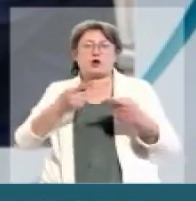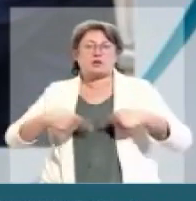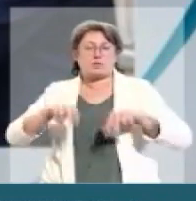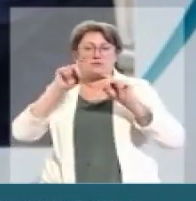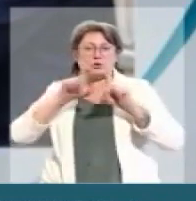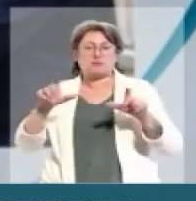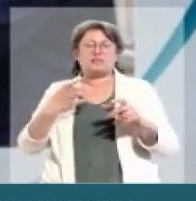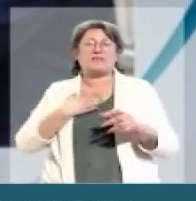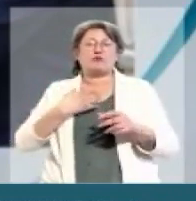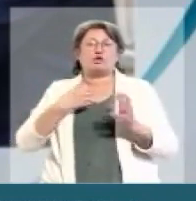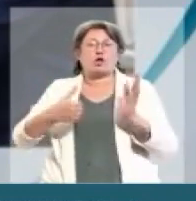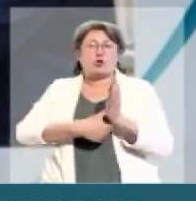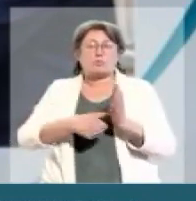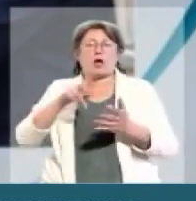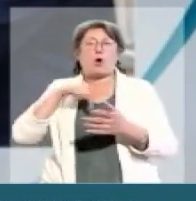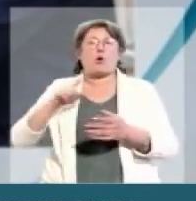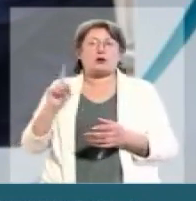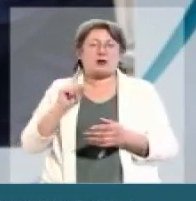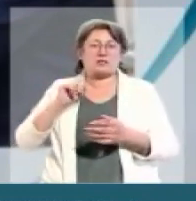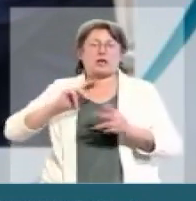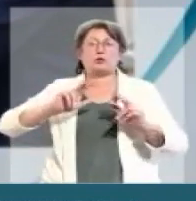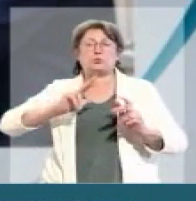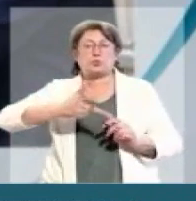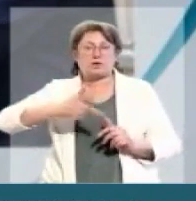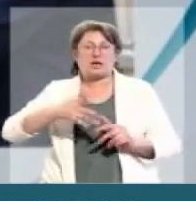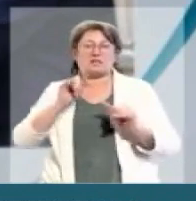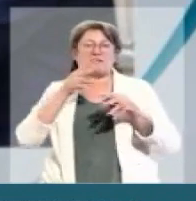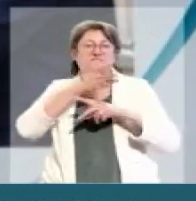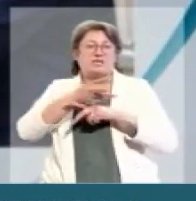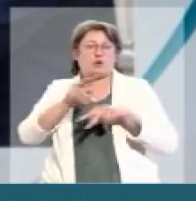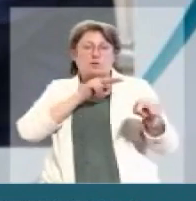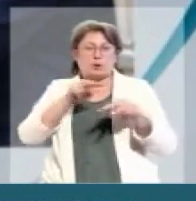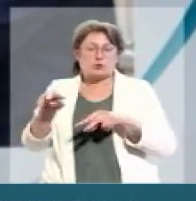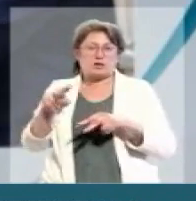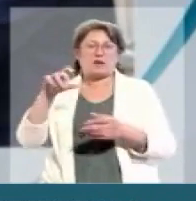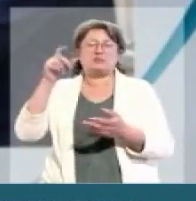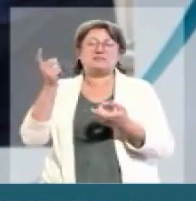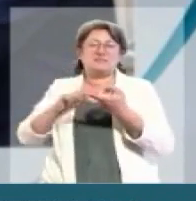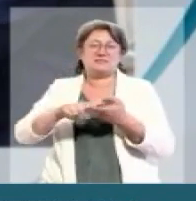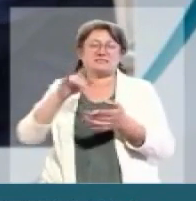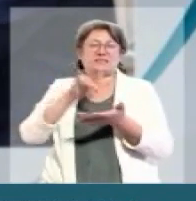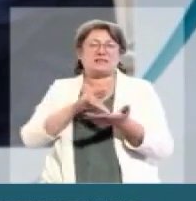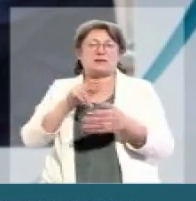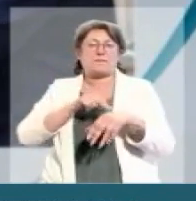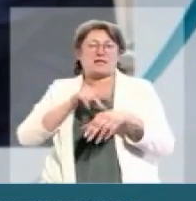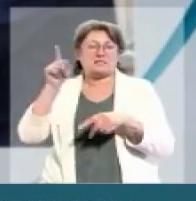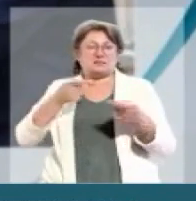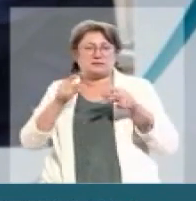образования тревожными кнопками, лицензированной охраной, турникетами и системами видеонаблюдения с подключением к центрам оперативного